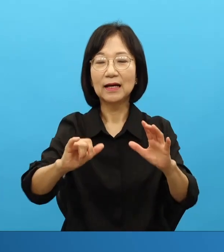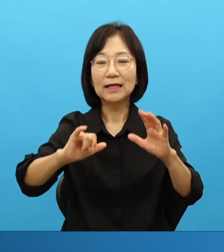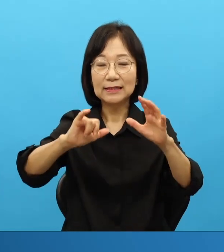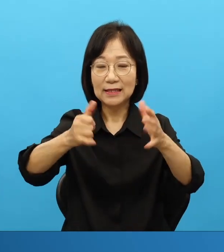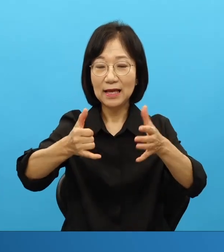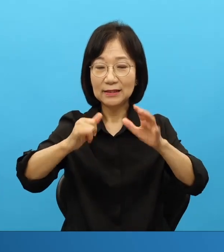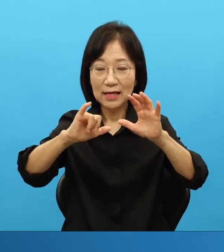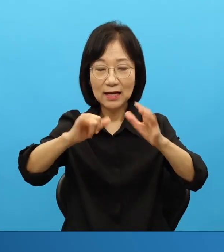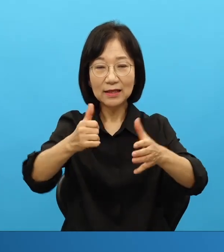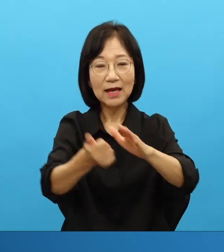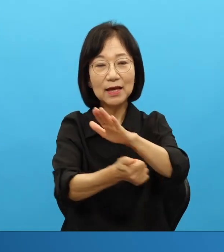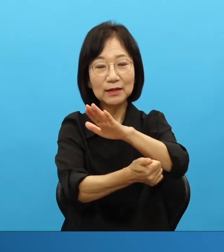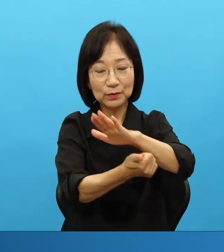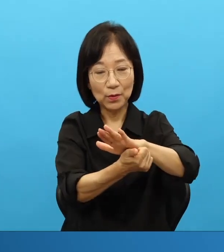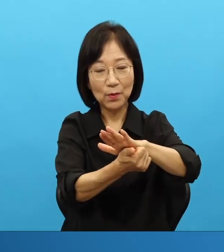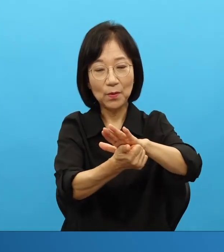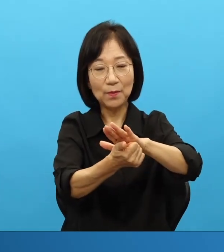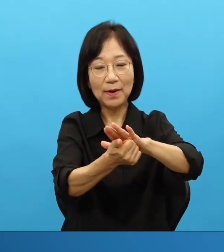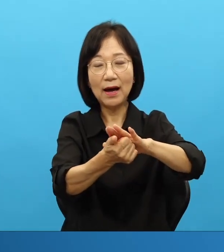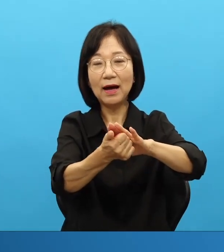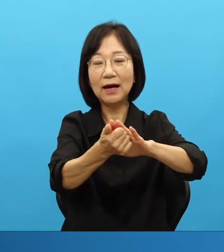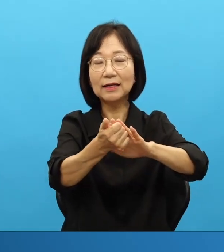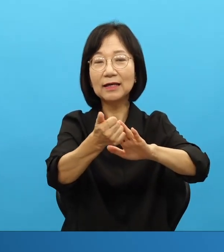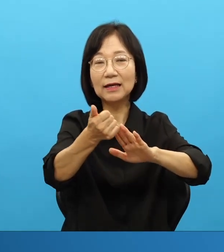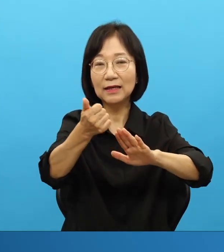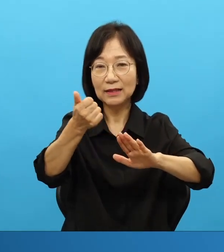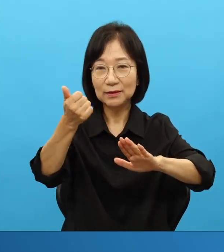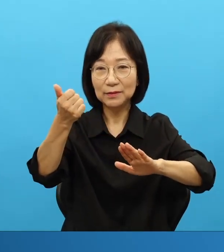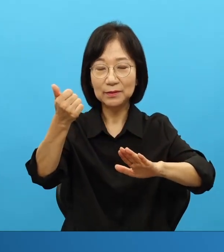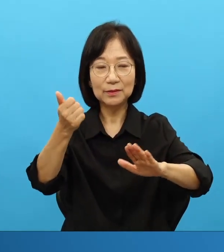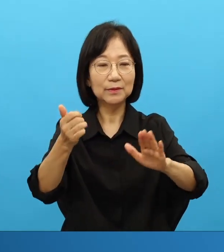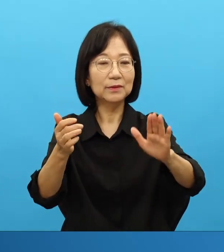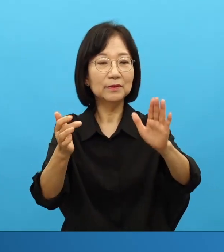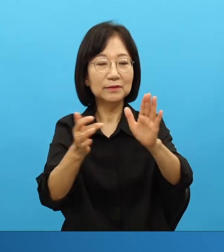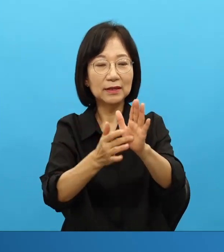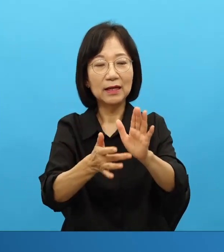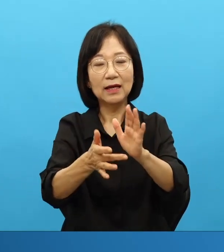이름은 세상의 소망이요